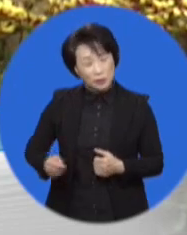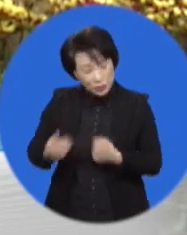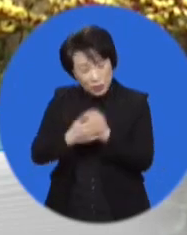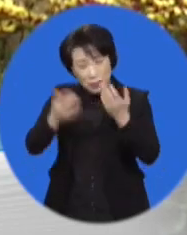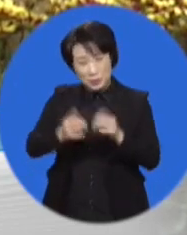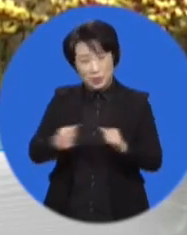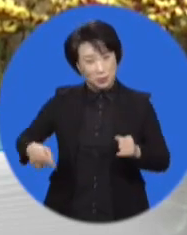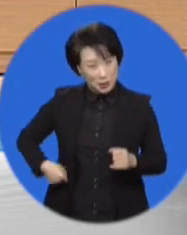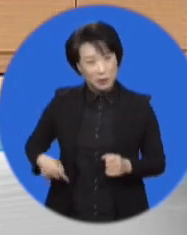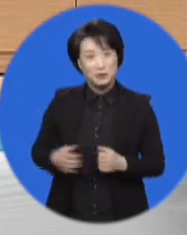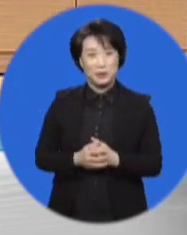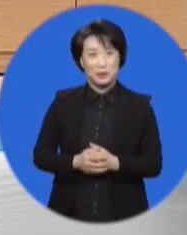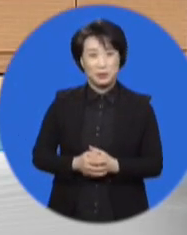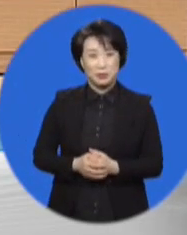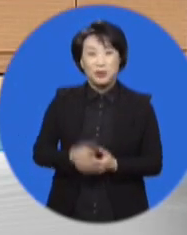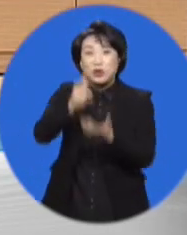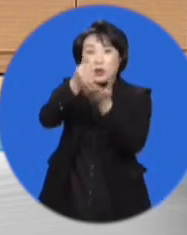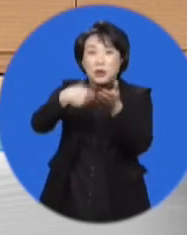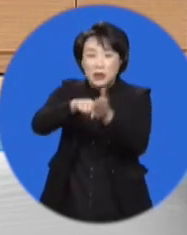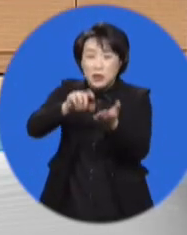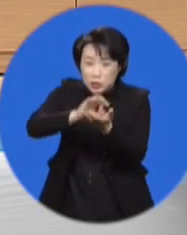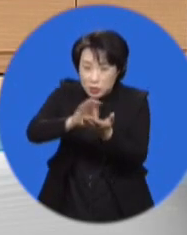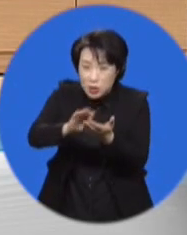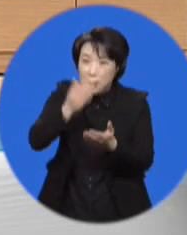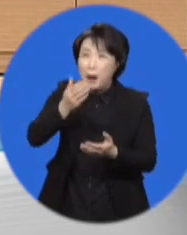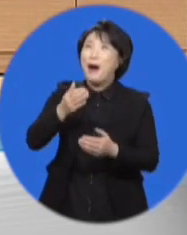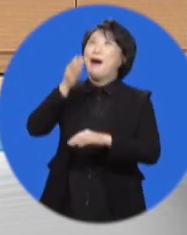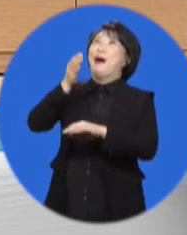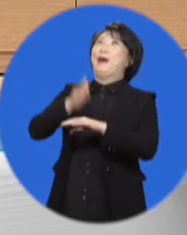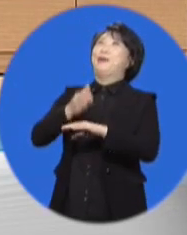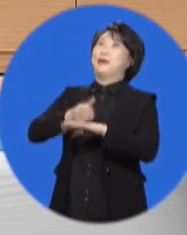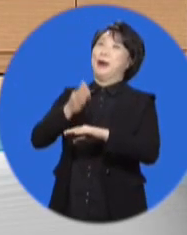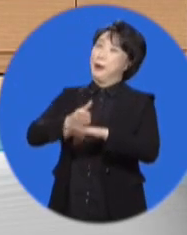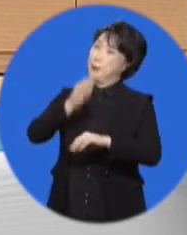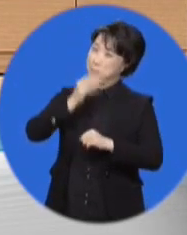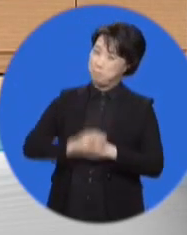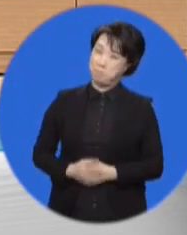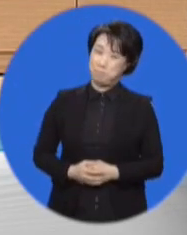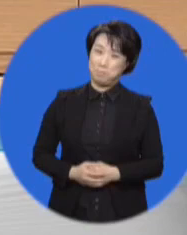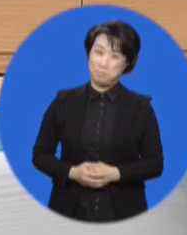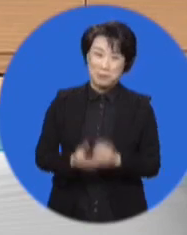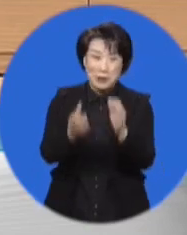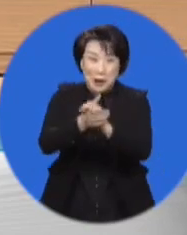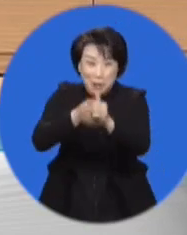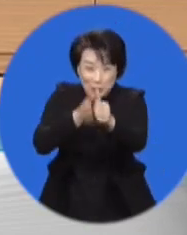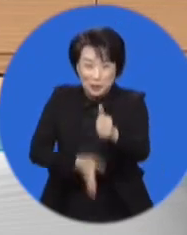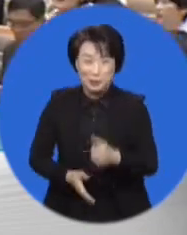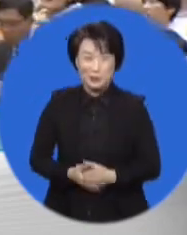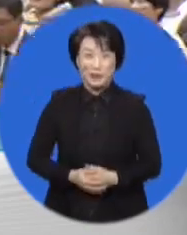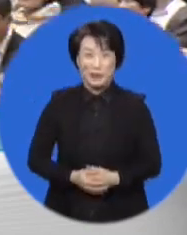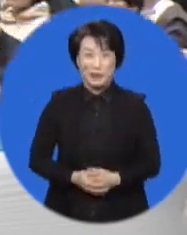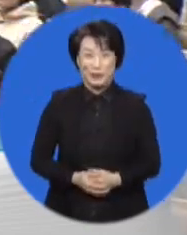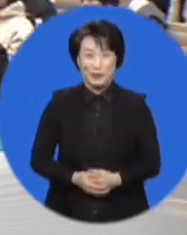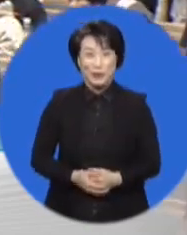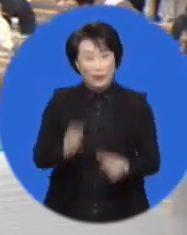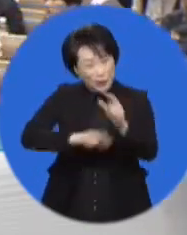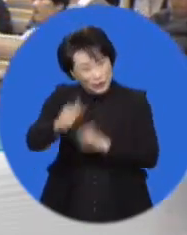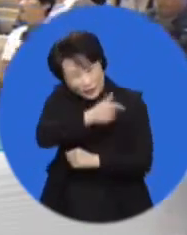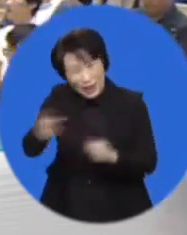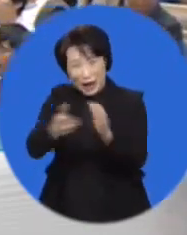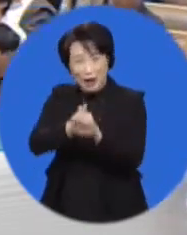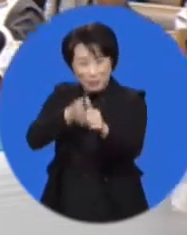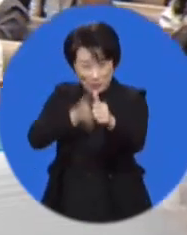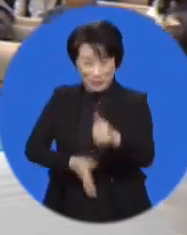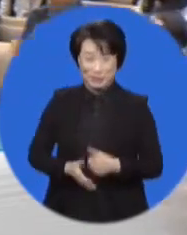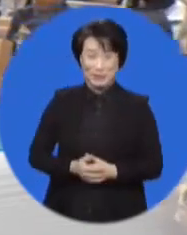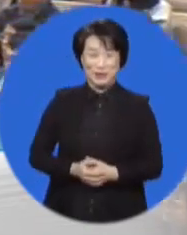양심. 응? 주를 위해 쓸 수 있으면 감사한 거예요. 아멘이. 더 크게.